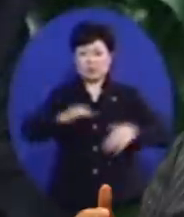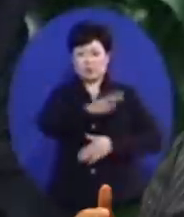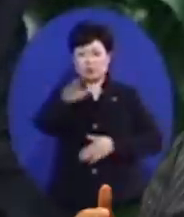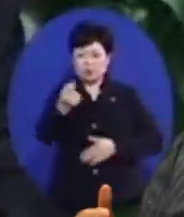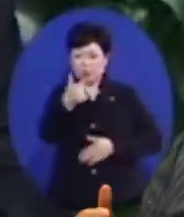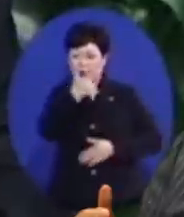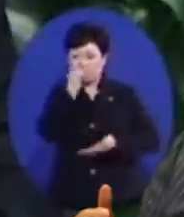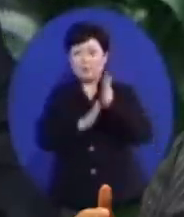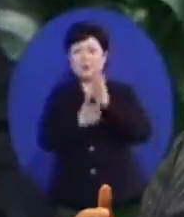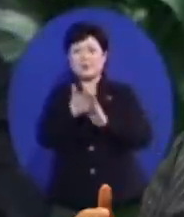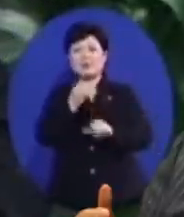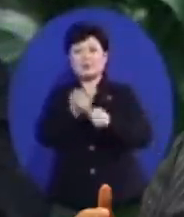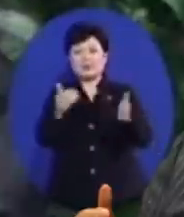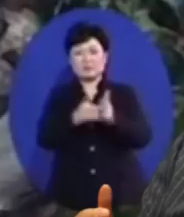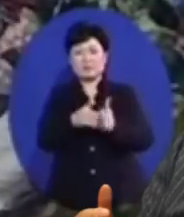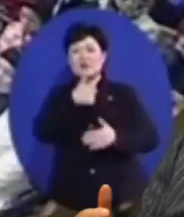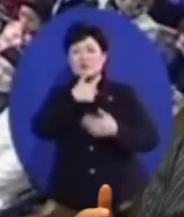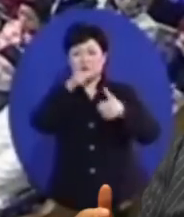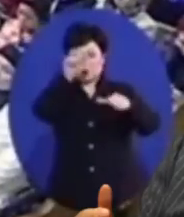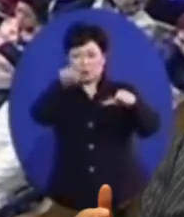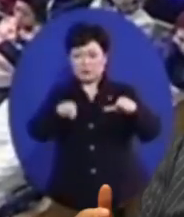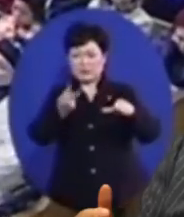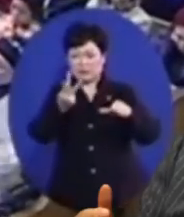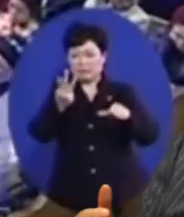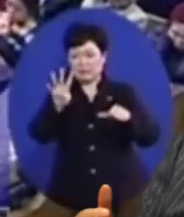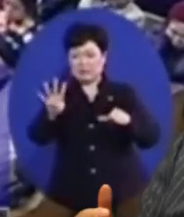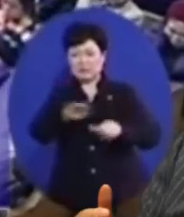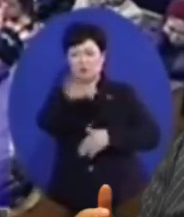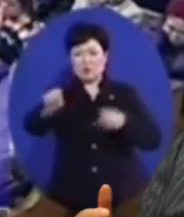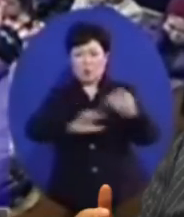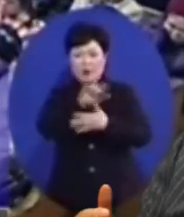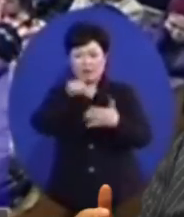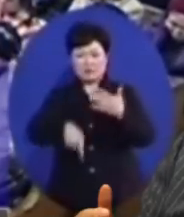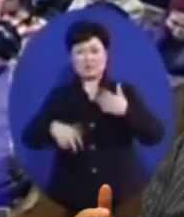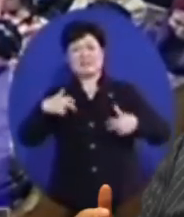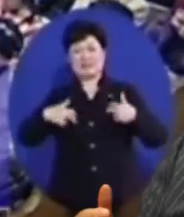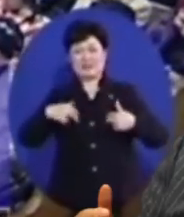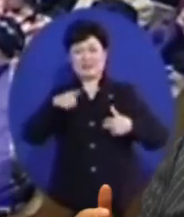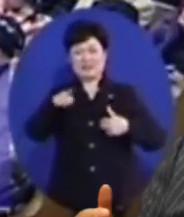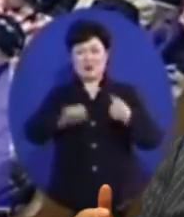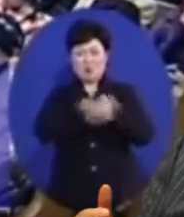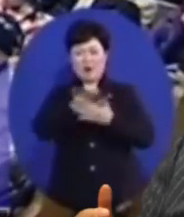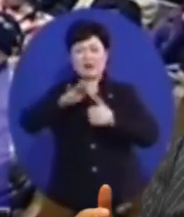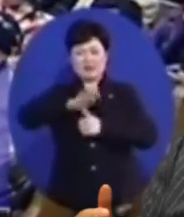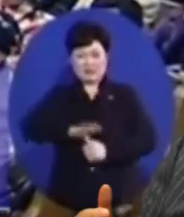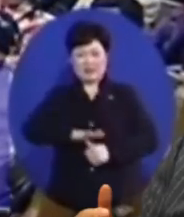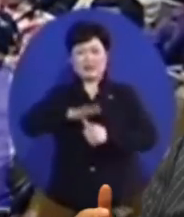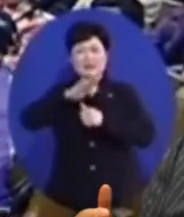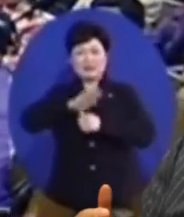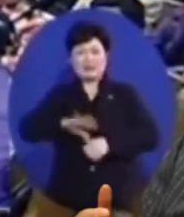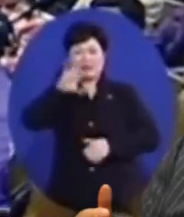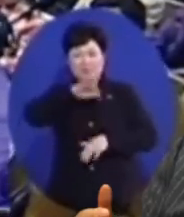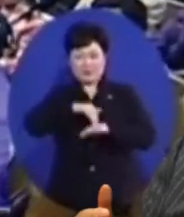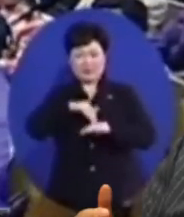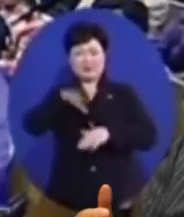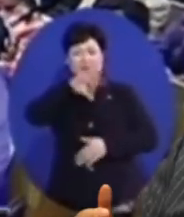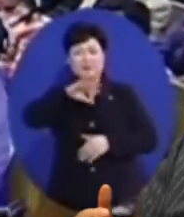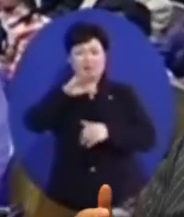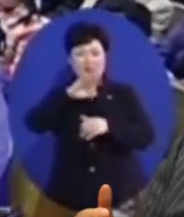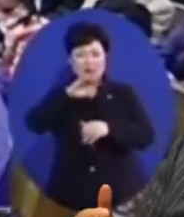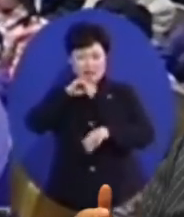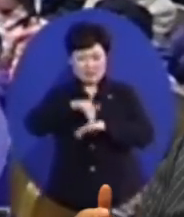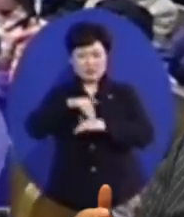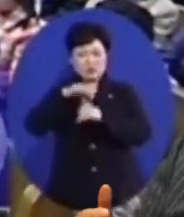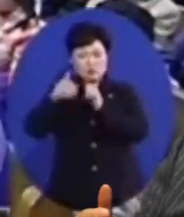만들어주는 것입니다. 로마서 5장 3절로 4절에 우리는 환난 중에도 즐거워하는 이는 환난은 인내를, 인내는 연단을, 연단을 소망을 이루는